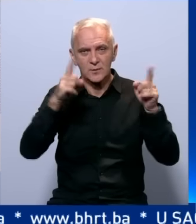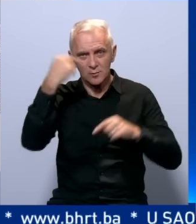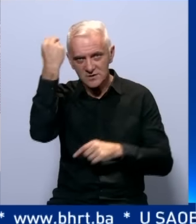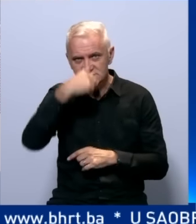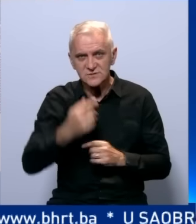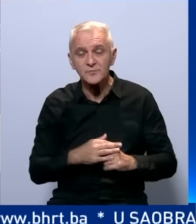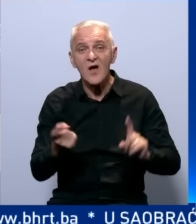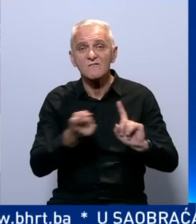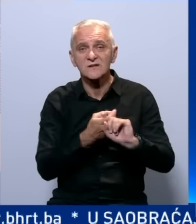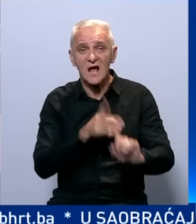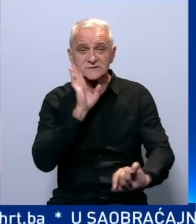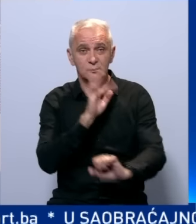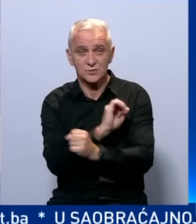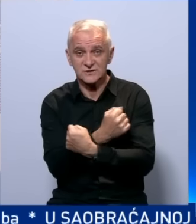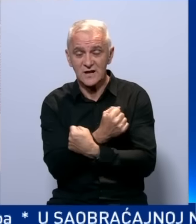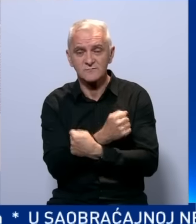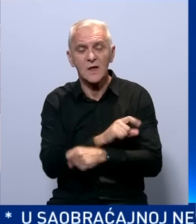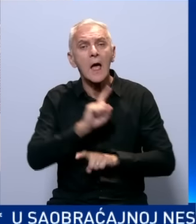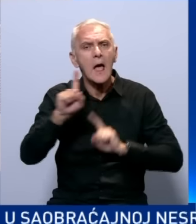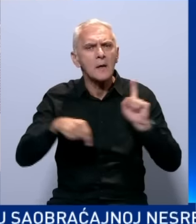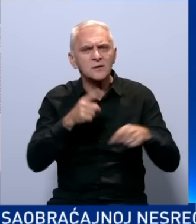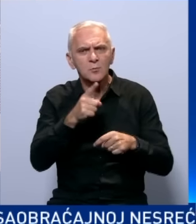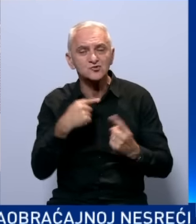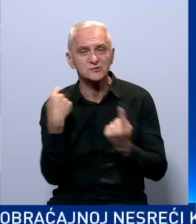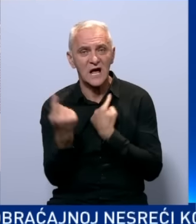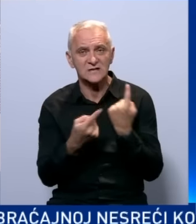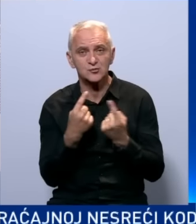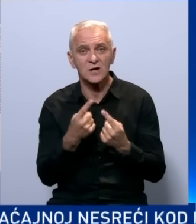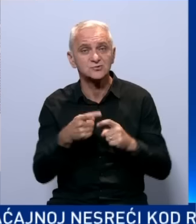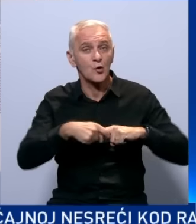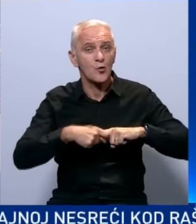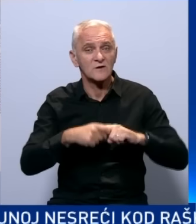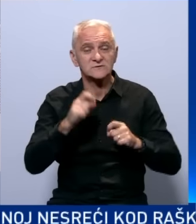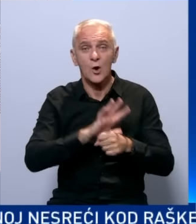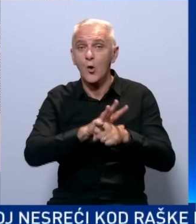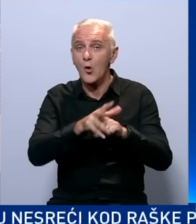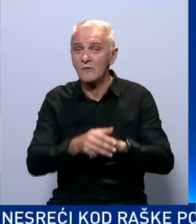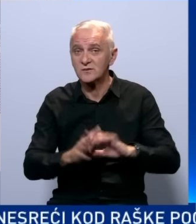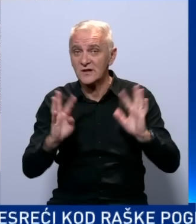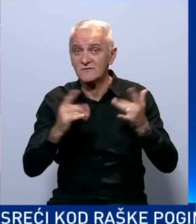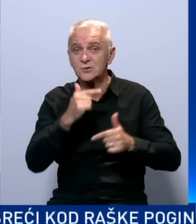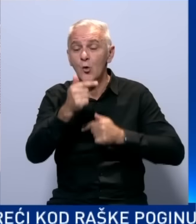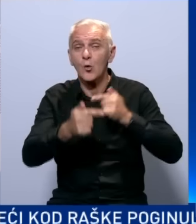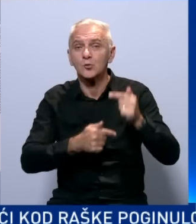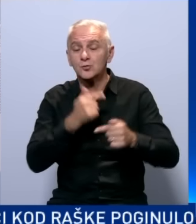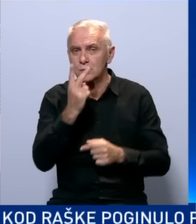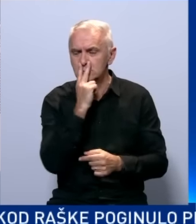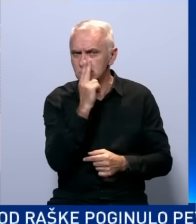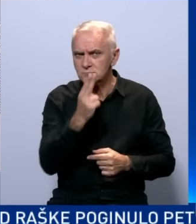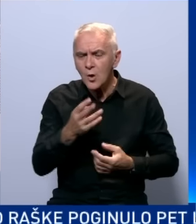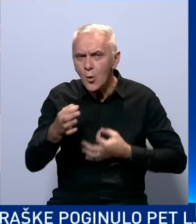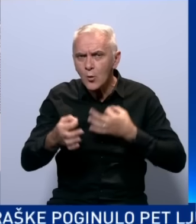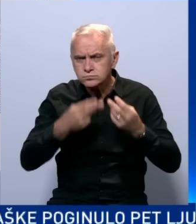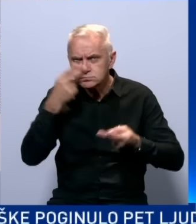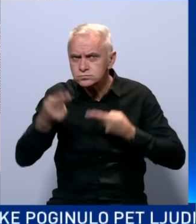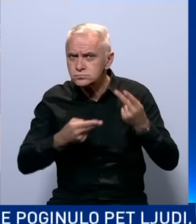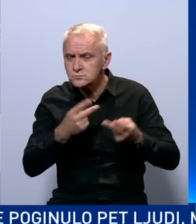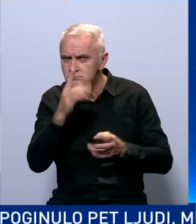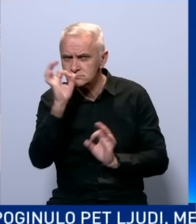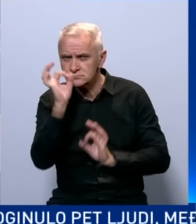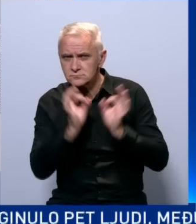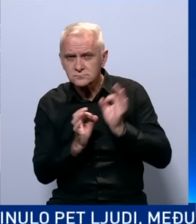Republike Srpske. U Federaciji Bosne i Hercegovine epidemiološka situacija u vezi s COVID-19 kontinuirano se nadzire